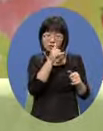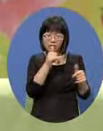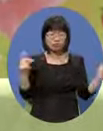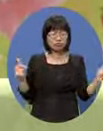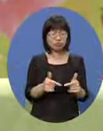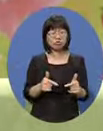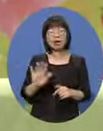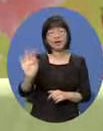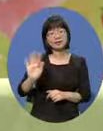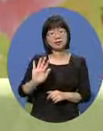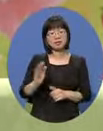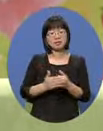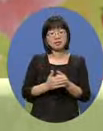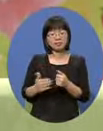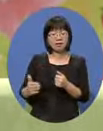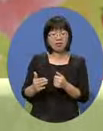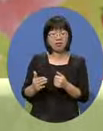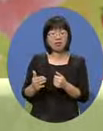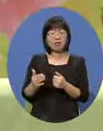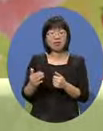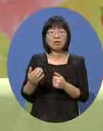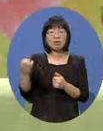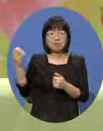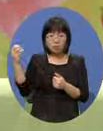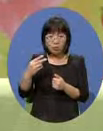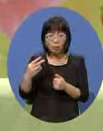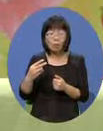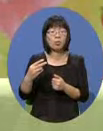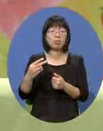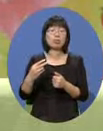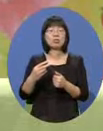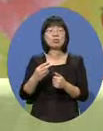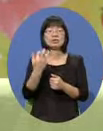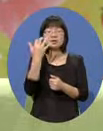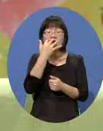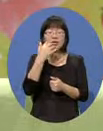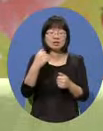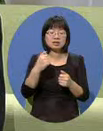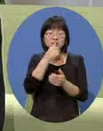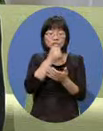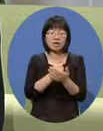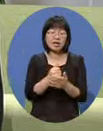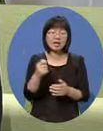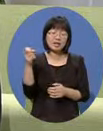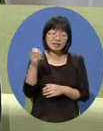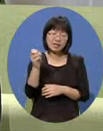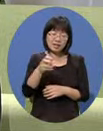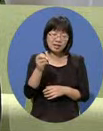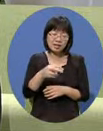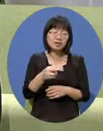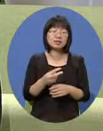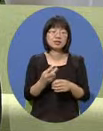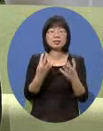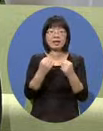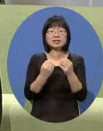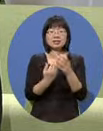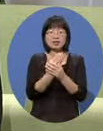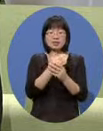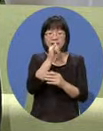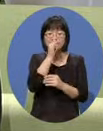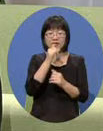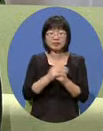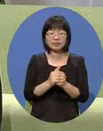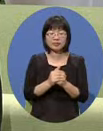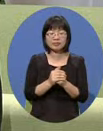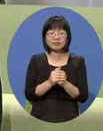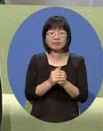않고 있는 상황이고요. 재범률도 상당히 높다고 들었거든요. 이 성범죄가 사실은 재범률이 굉장히 높은 질환 그 어떤